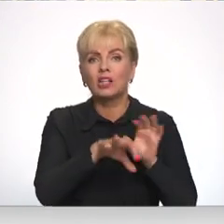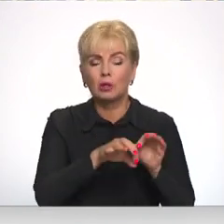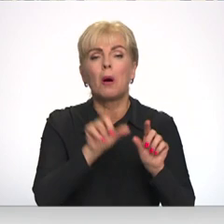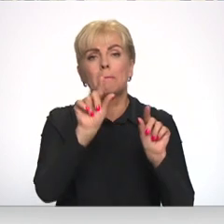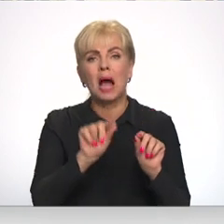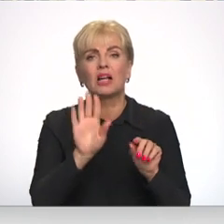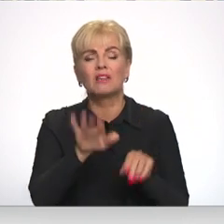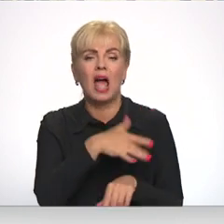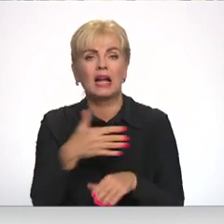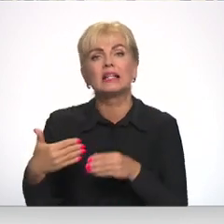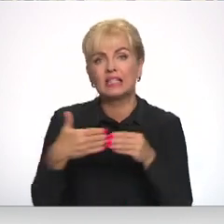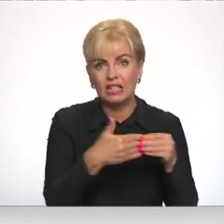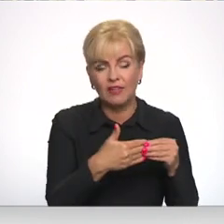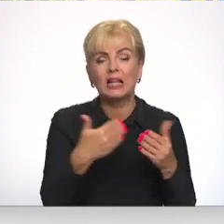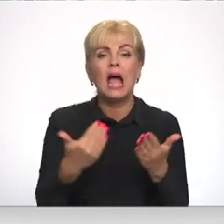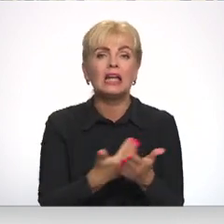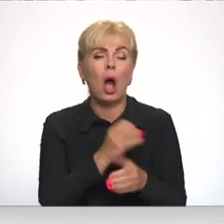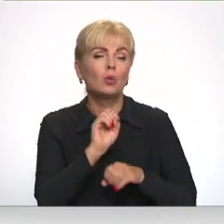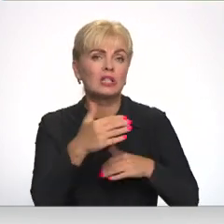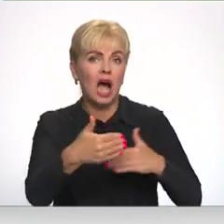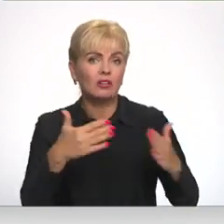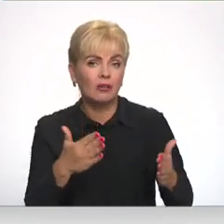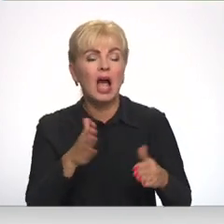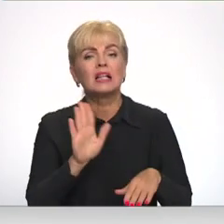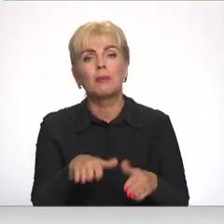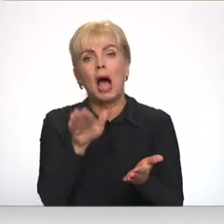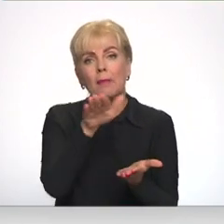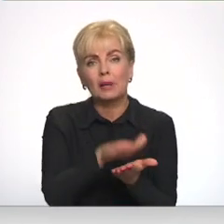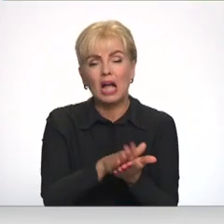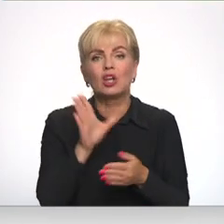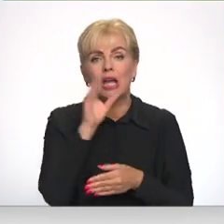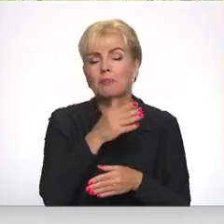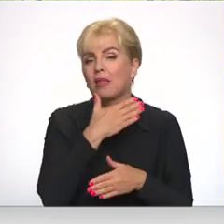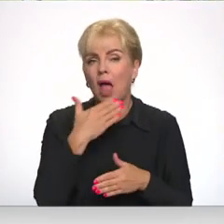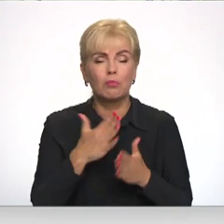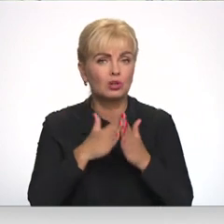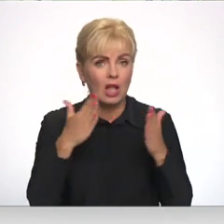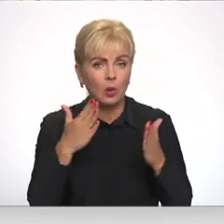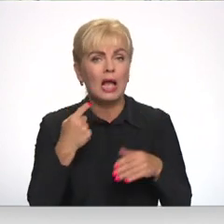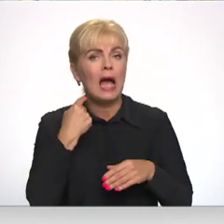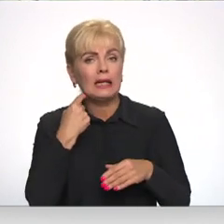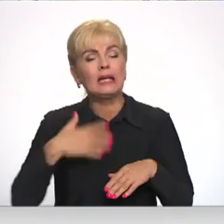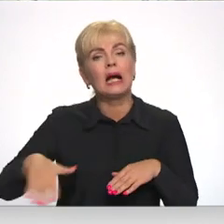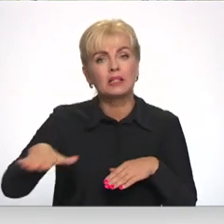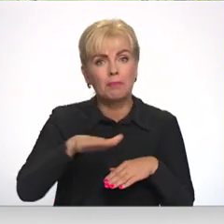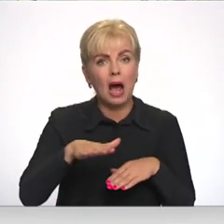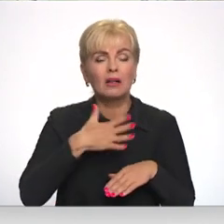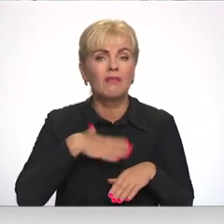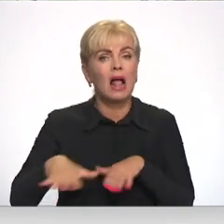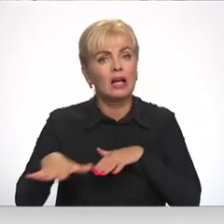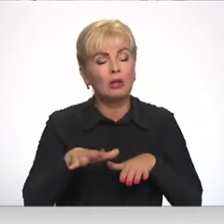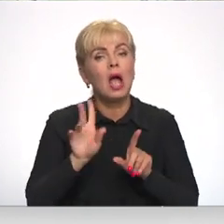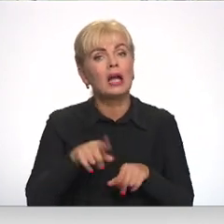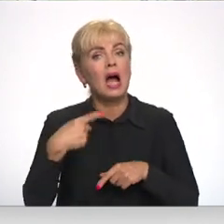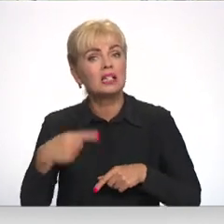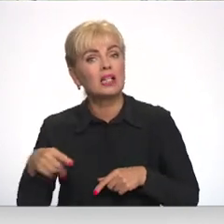Tomēr ilgtermiņā jaunās atkritumu tvertnes ar placināšanas iespēju nebūs tik daudz, jo Rīgas parki nākotnē vēlas rīkoties līdzīgi kā